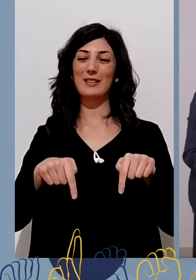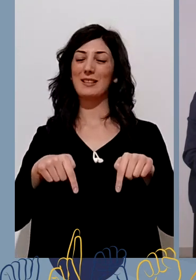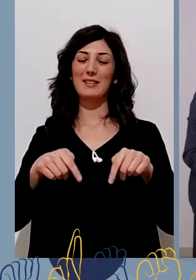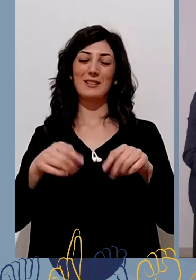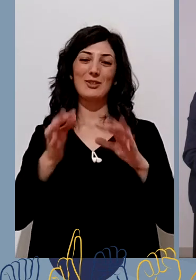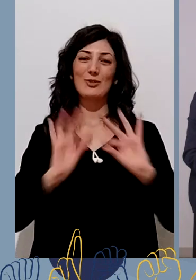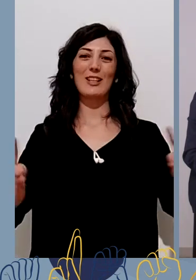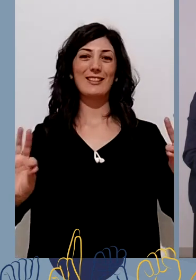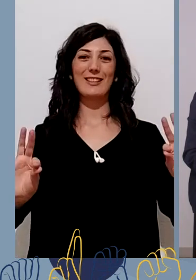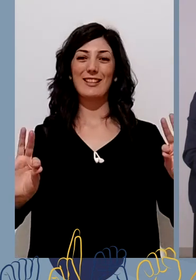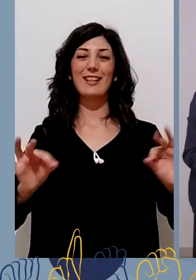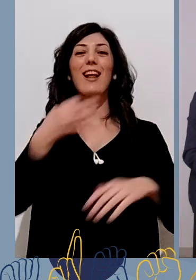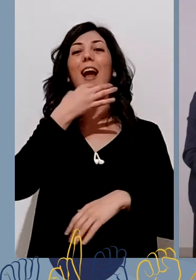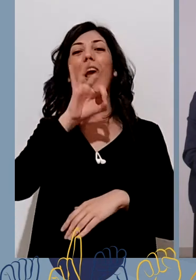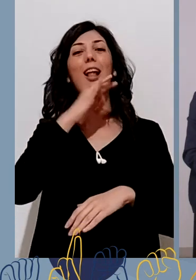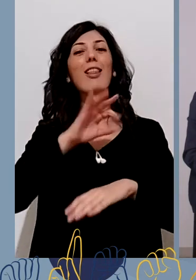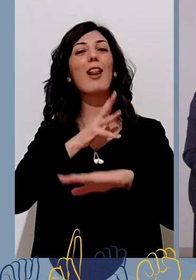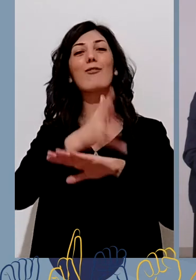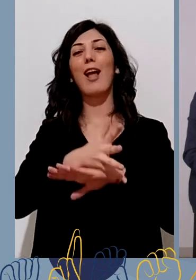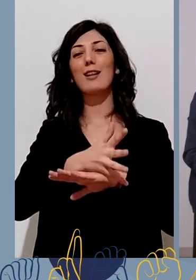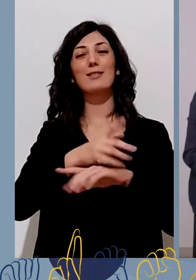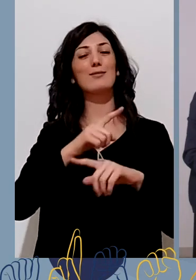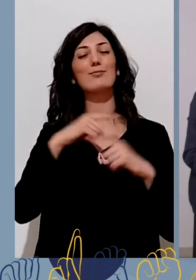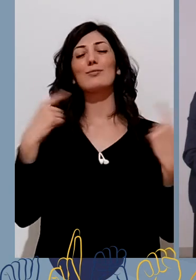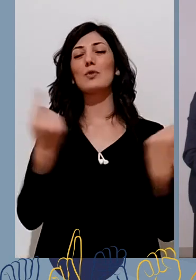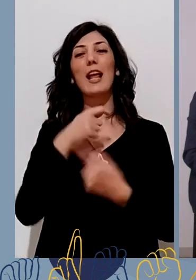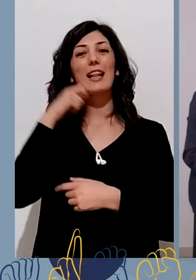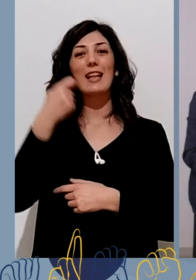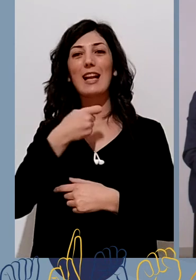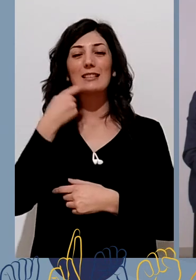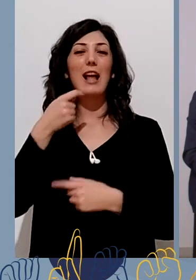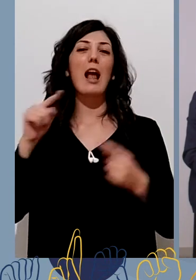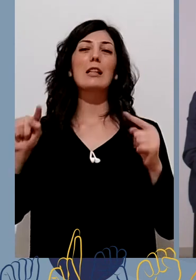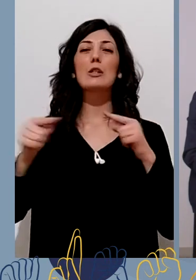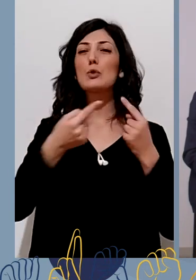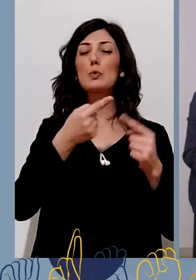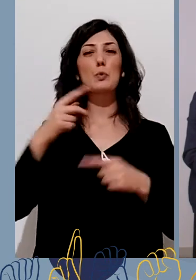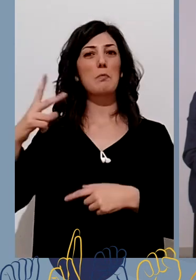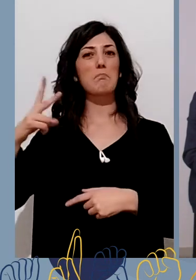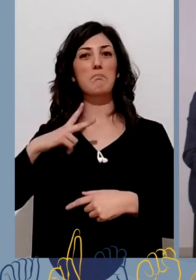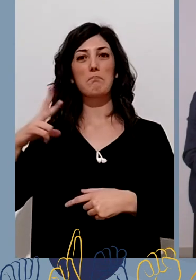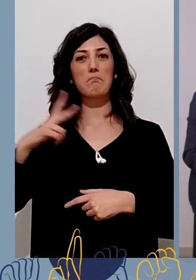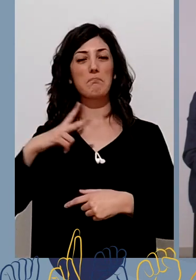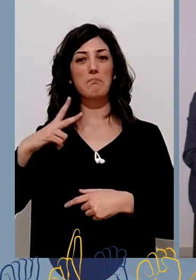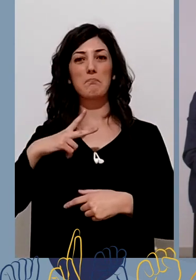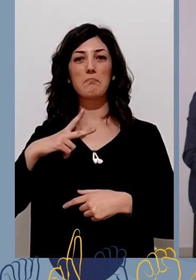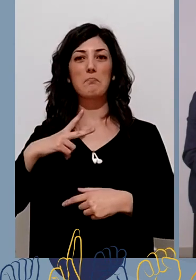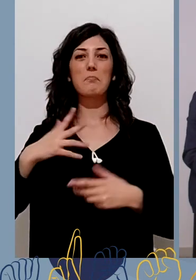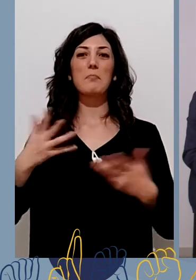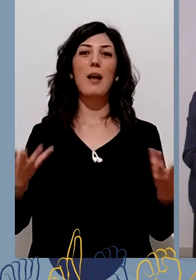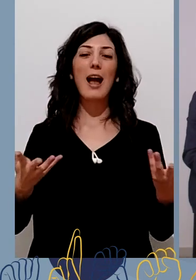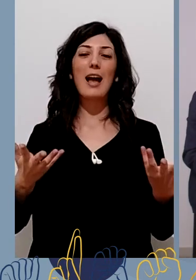varie questioni che abbiamo diciamo discusso e che abbiamo potuto osservare soltanto, diciamo, a volo d'aquila, ovviamente, perché